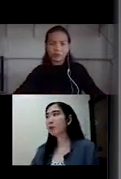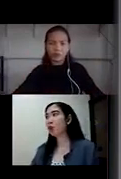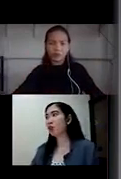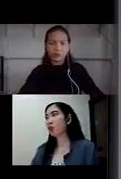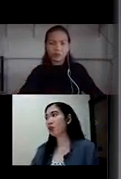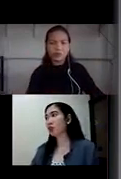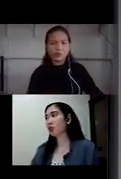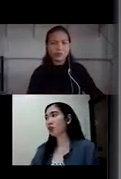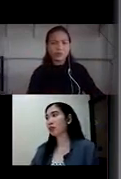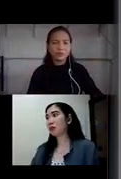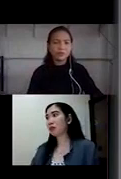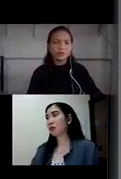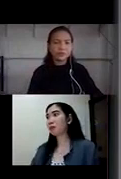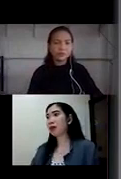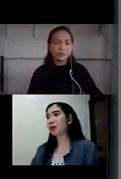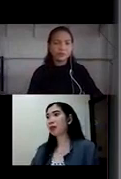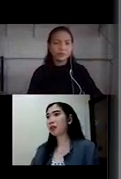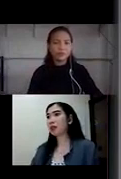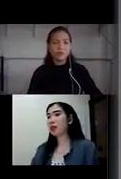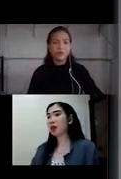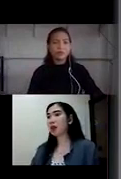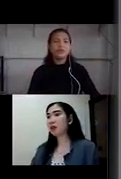hindi po